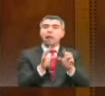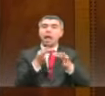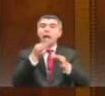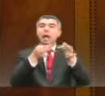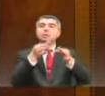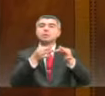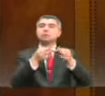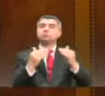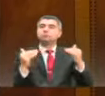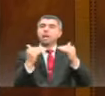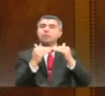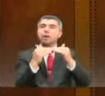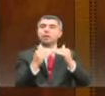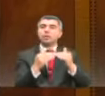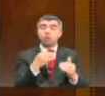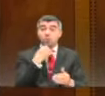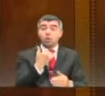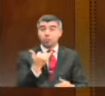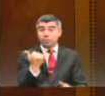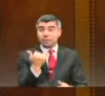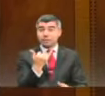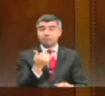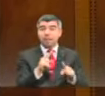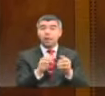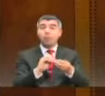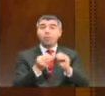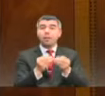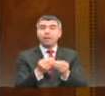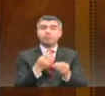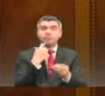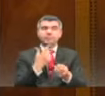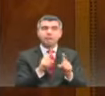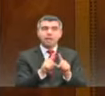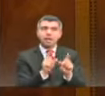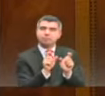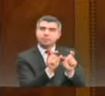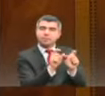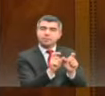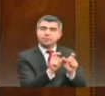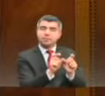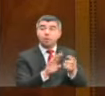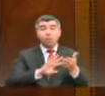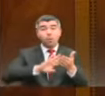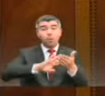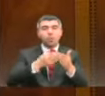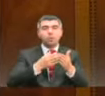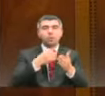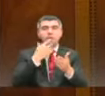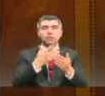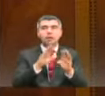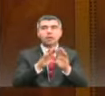وفاعلية. ماشي المهم المشكل فقط في اتخاذ القرار، كل المهم خصنا نضعوا واحد نظام وطني